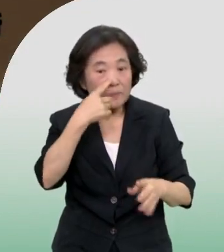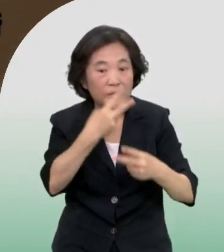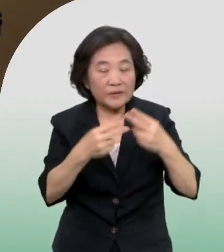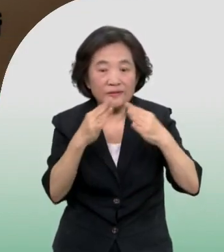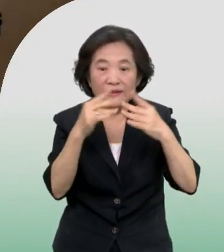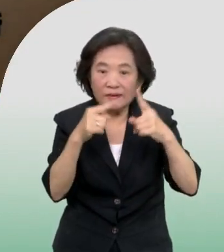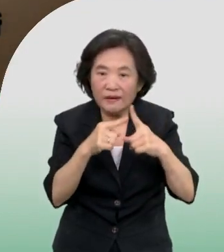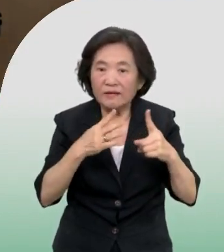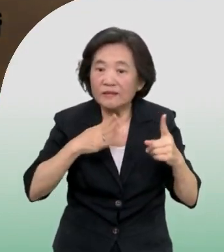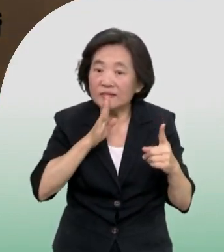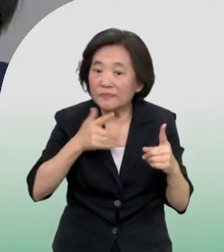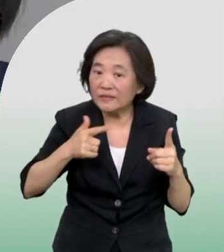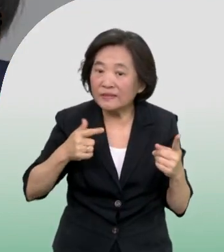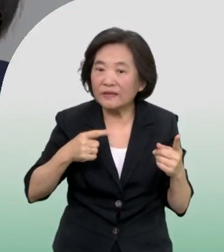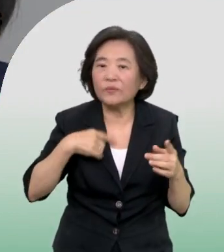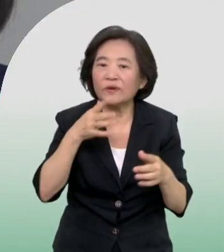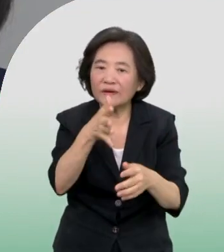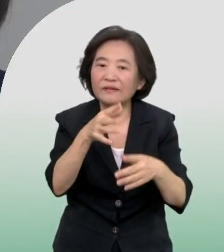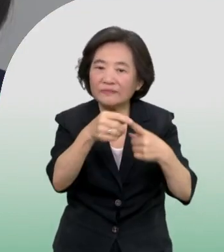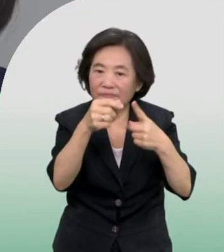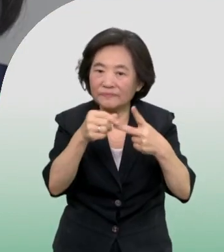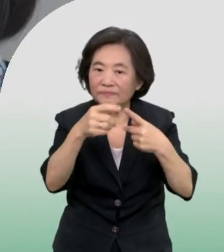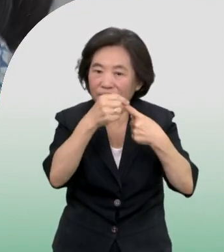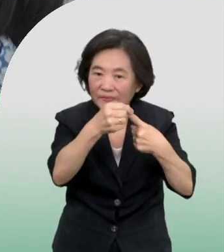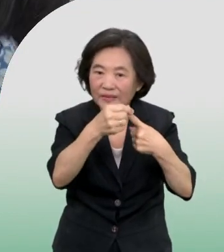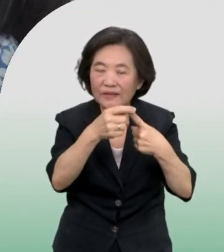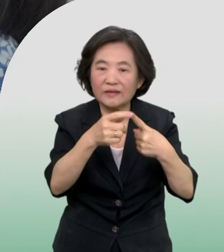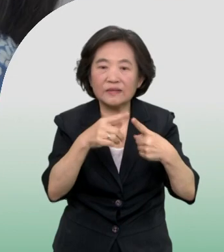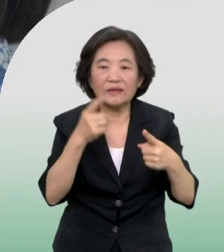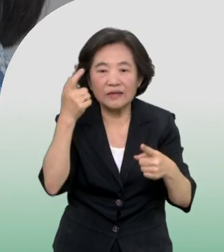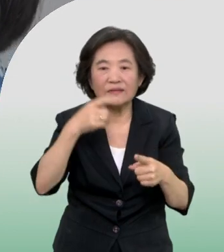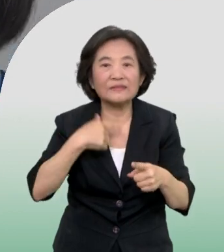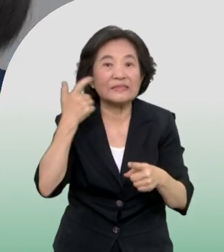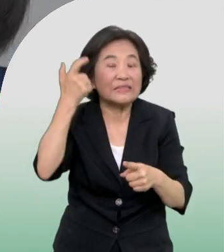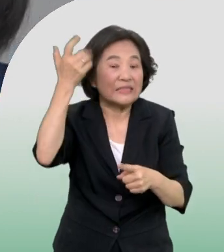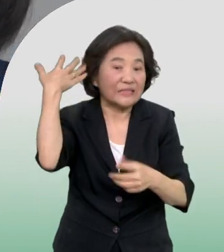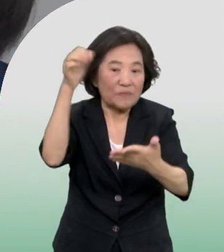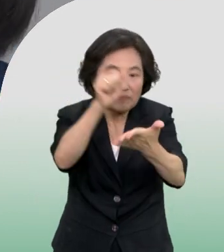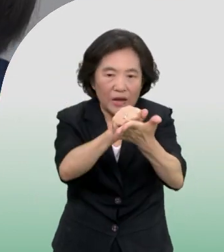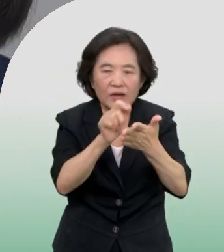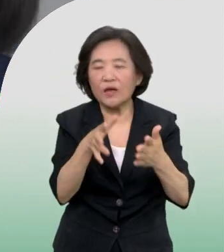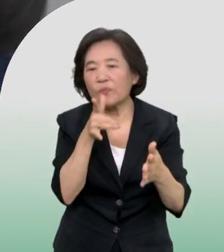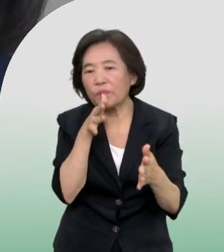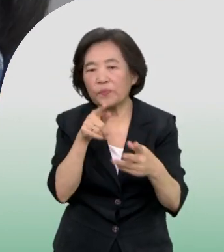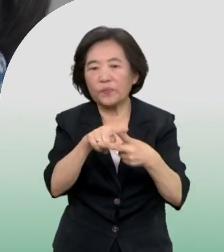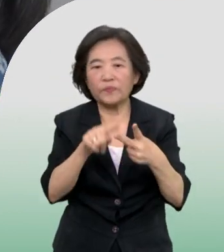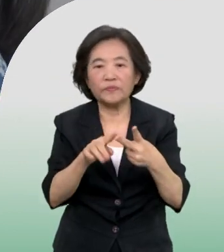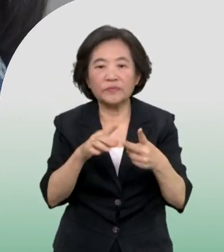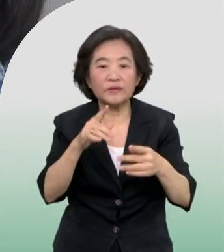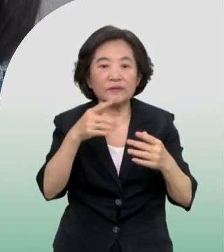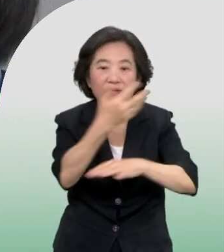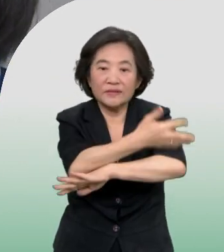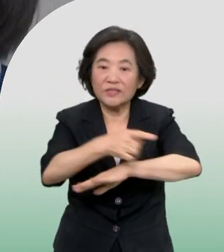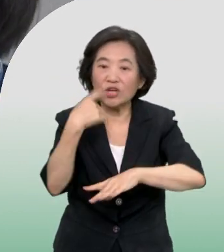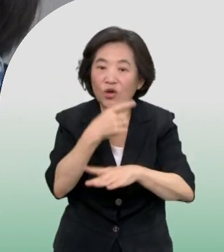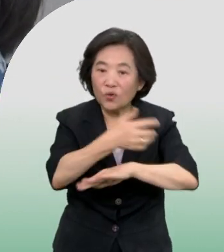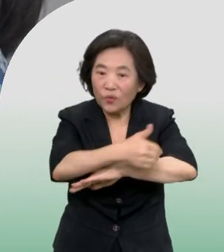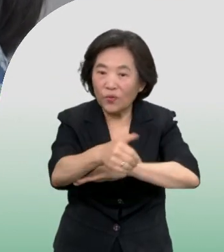从两个地方可以去看，一个是祖籍，一个是语言。但是对溪口乡来讲的话